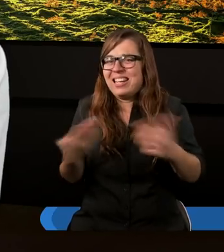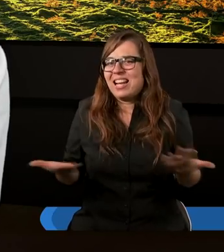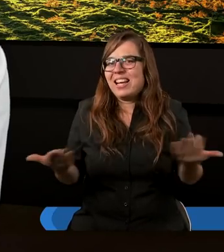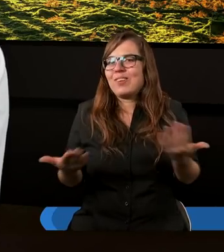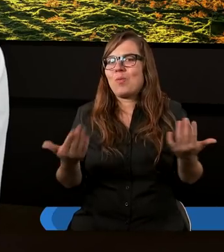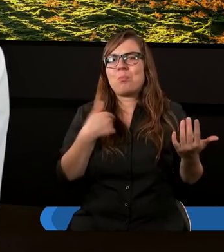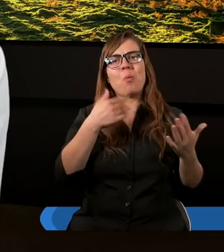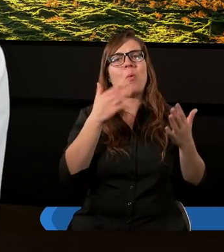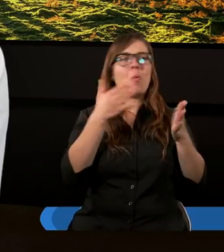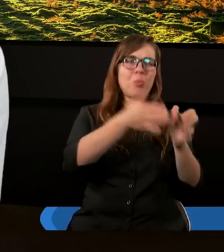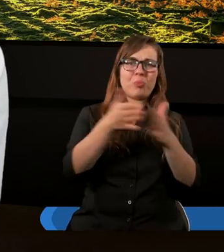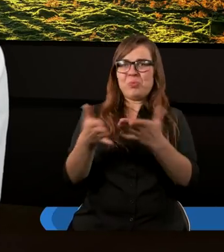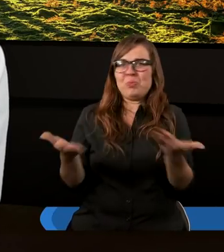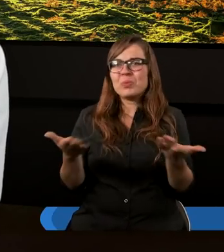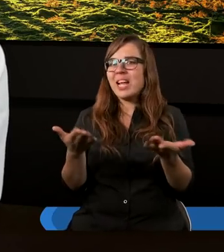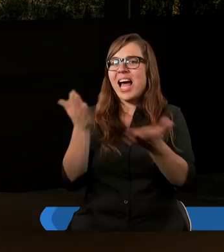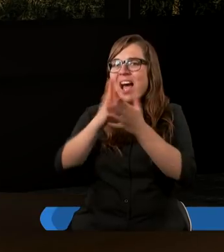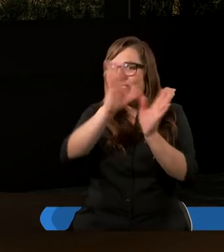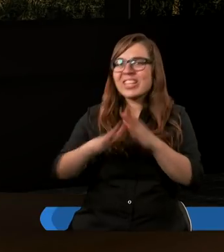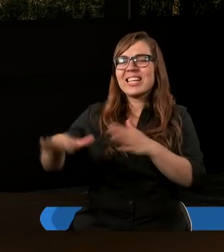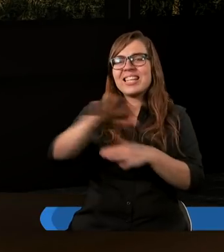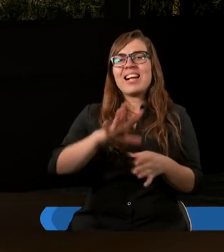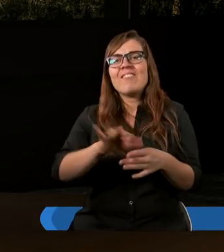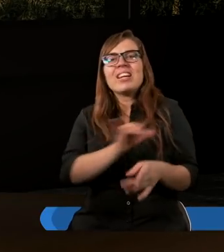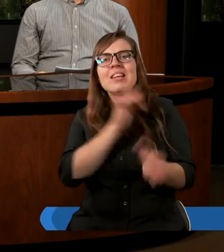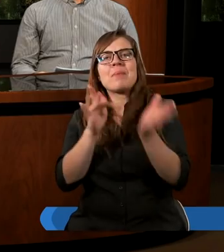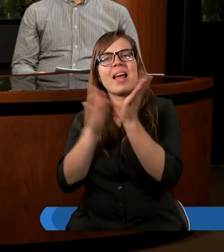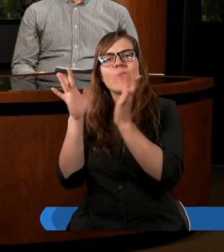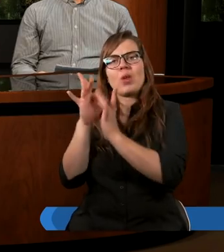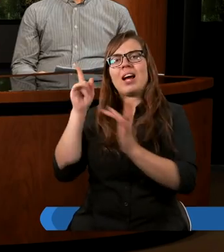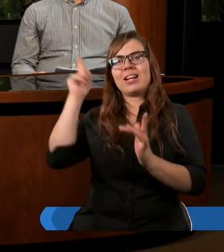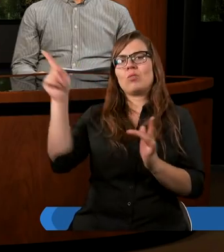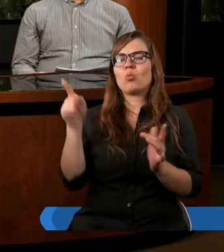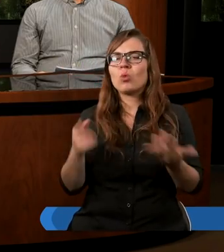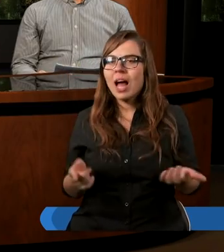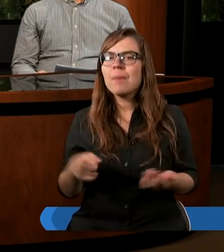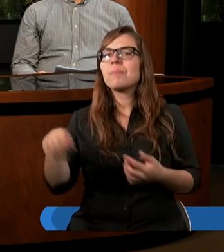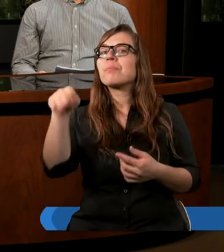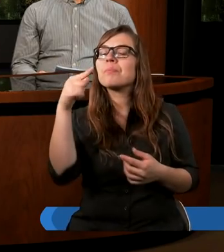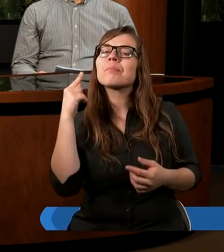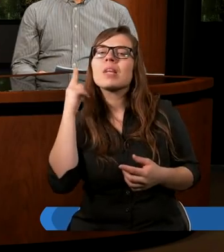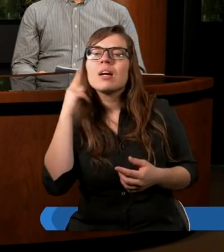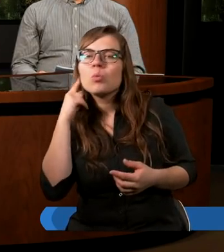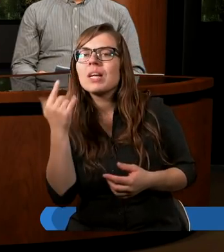byli przecież ochrzczeni w imię Jezusa Chrystusa. Tak, Ester, proszę. Słyszałam wiele razy,